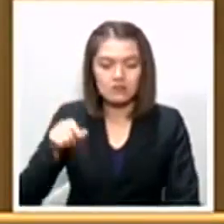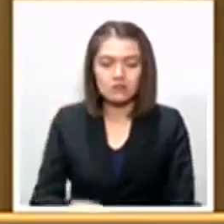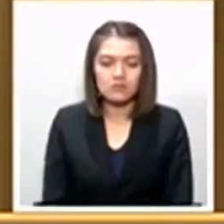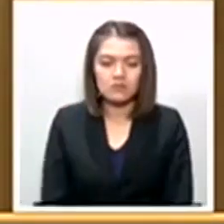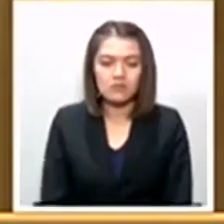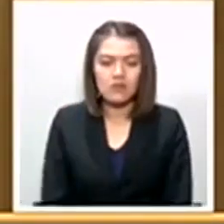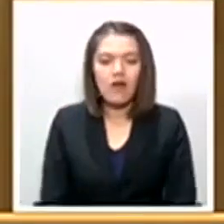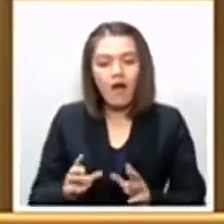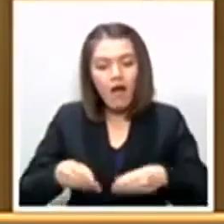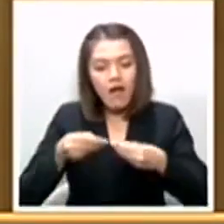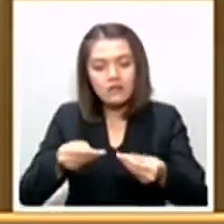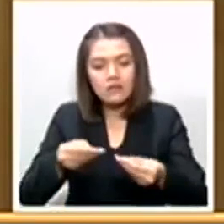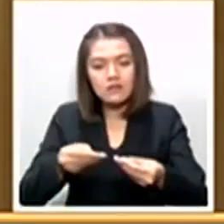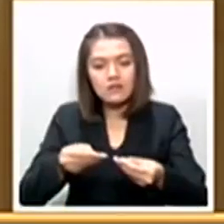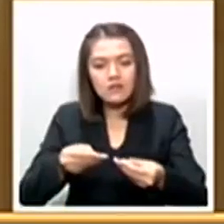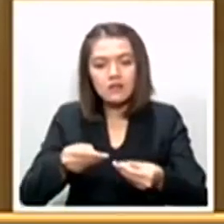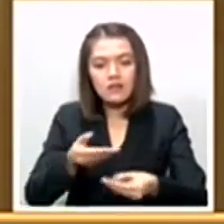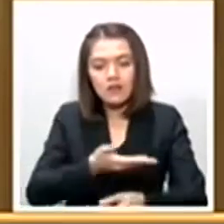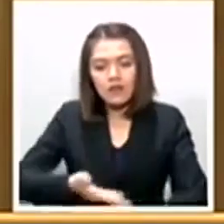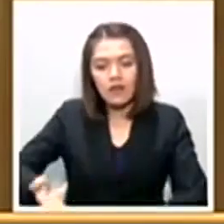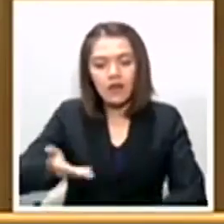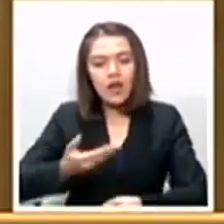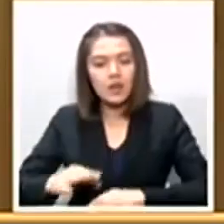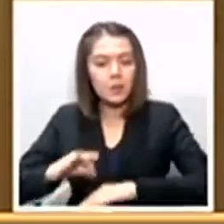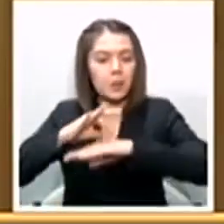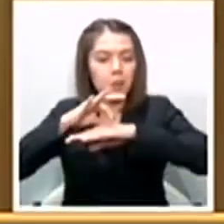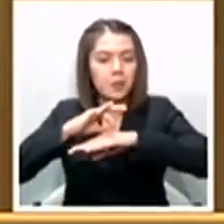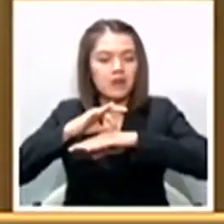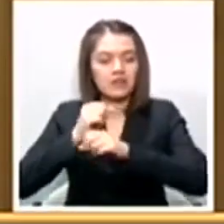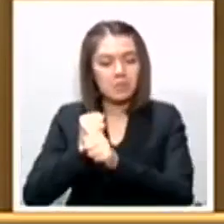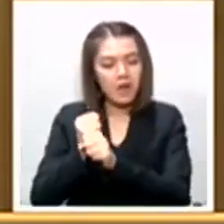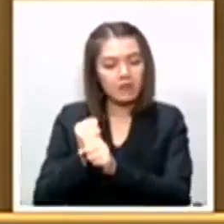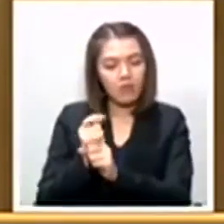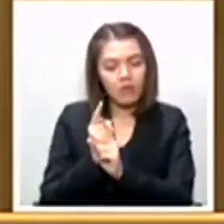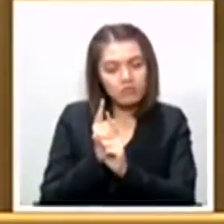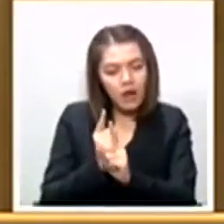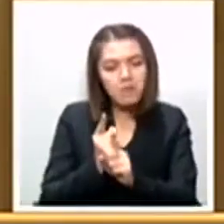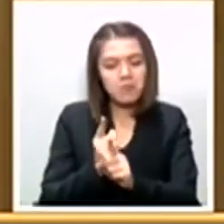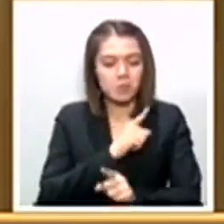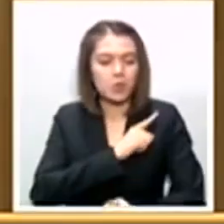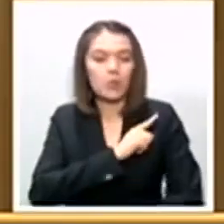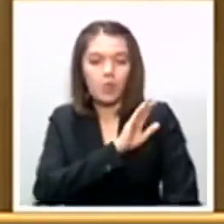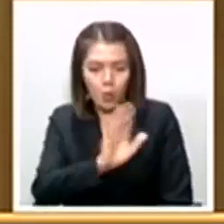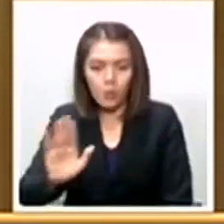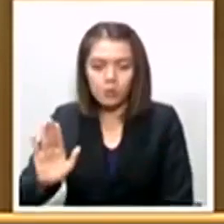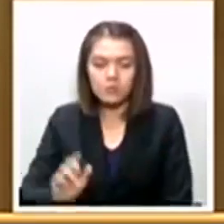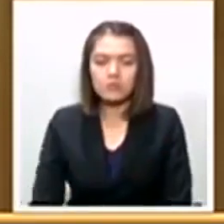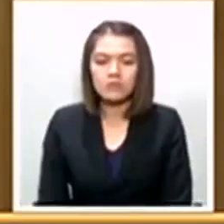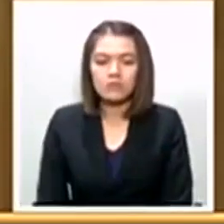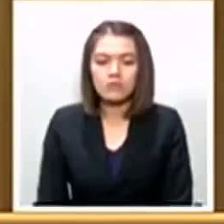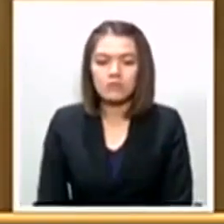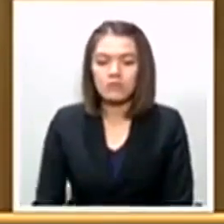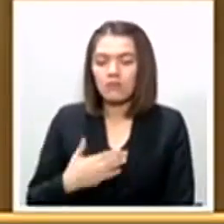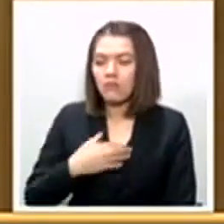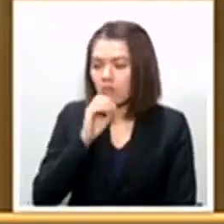และก็ขอให้ท่านเข้าทำหน้าที่รับหน้าที่ปฏิบัติหน้าที่เมื่อสักครู่ผมก